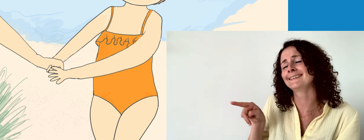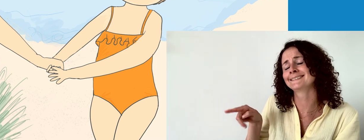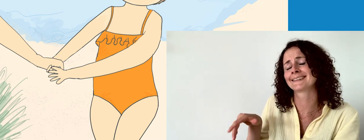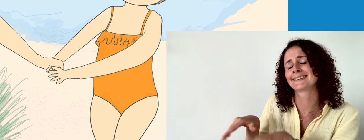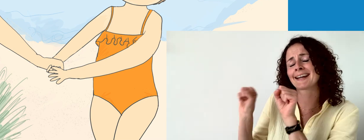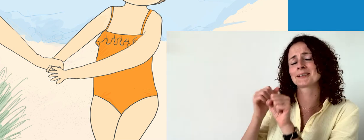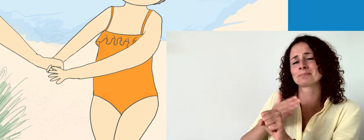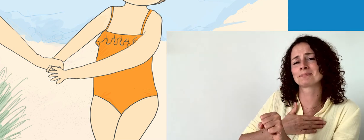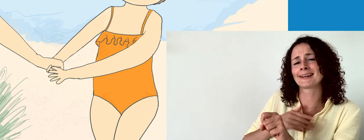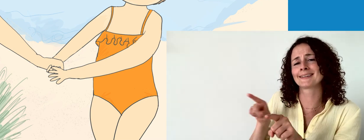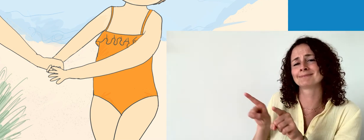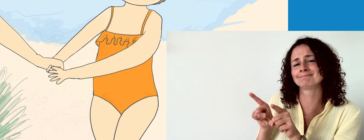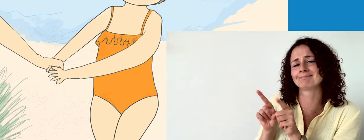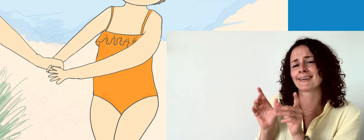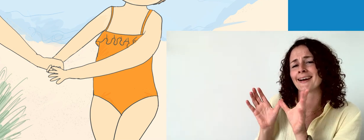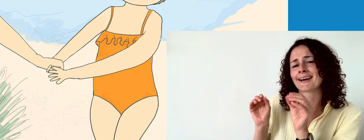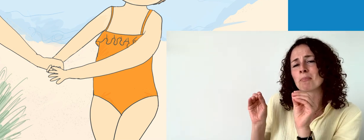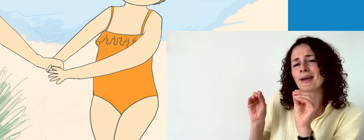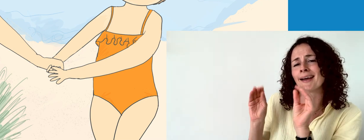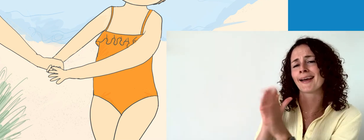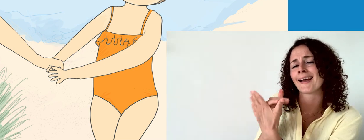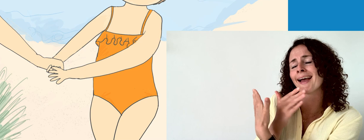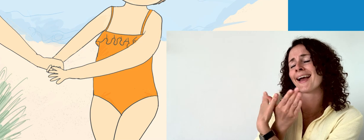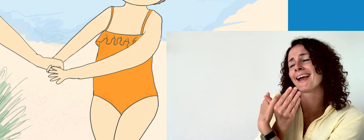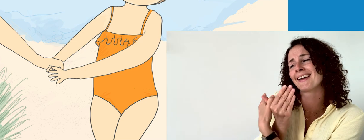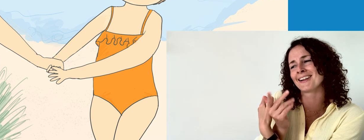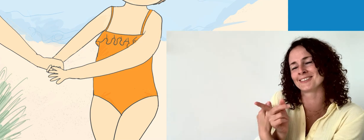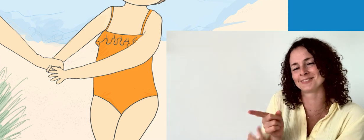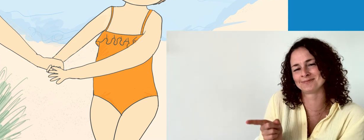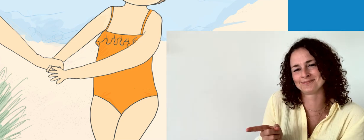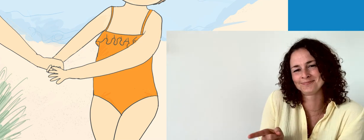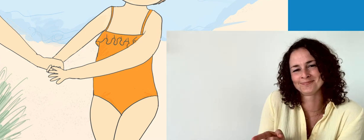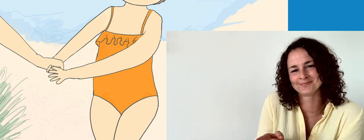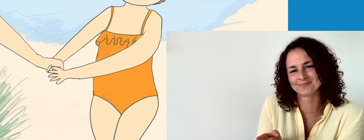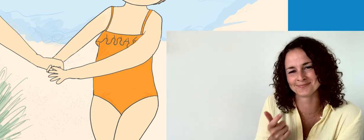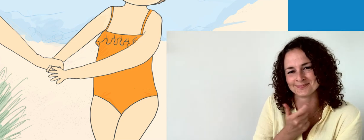Mare Lacht mama Muziek Muziek